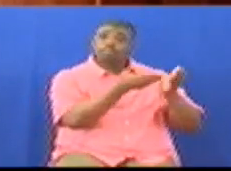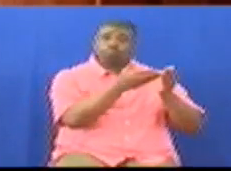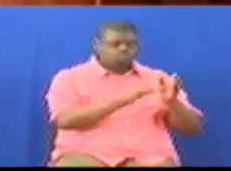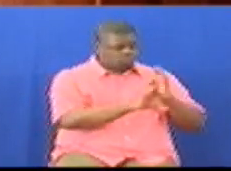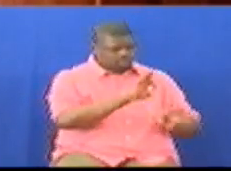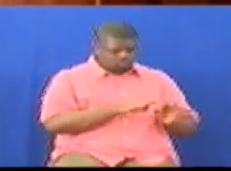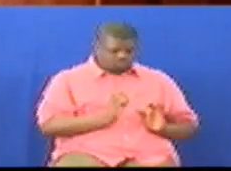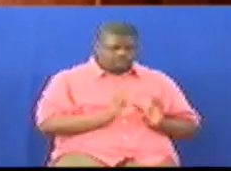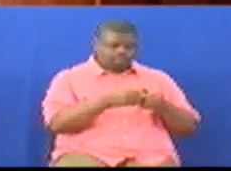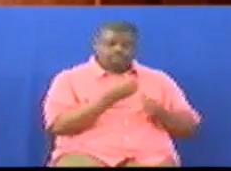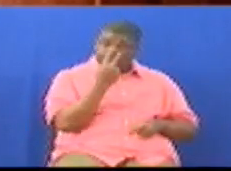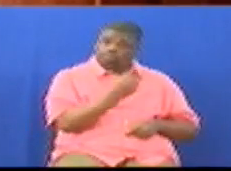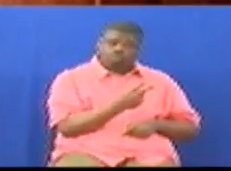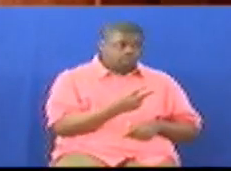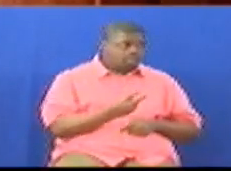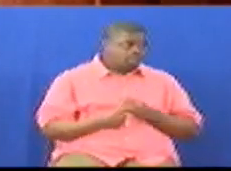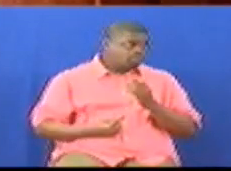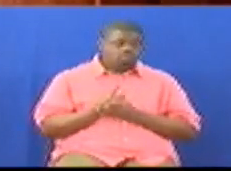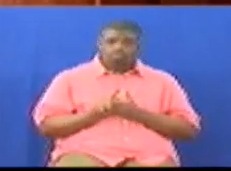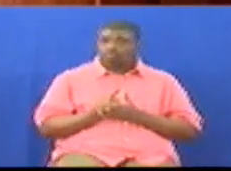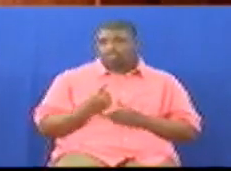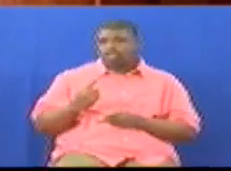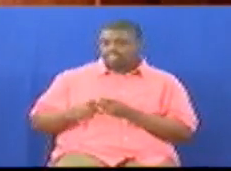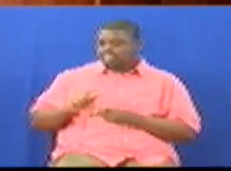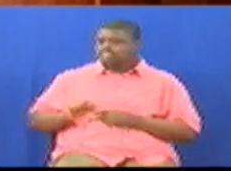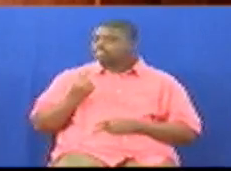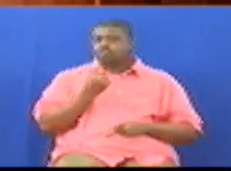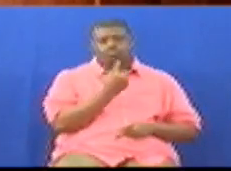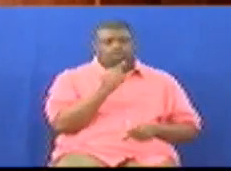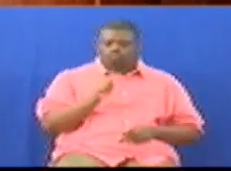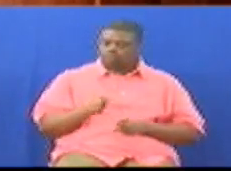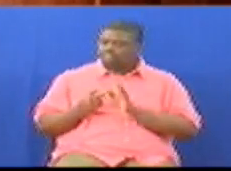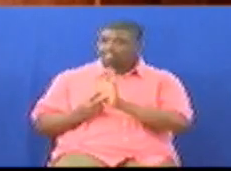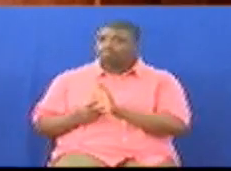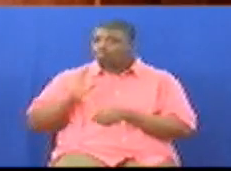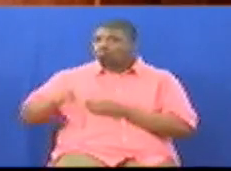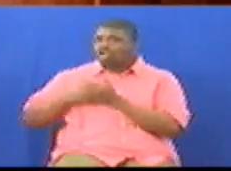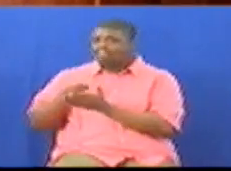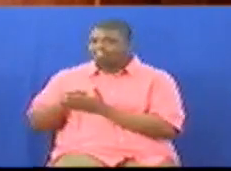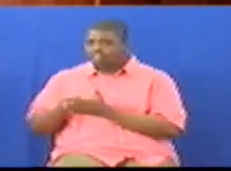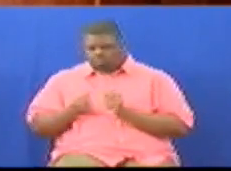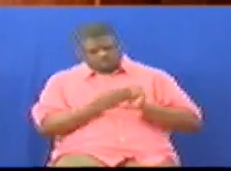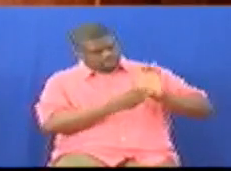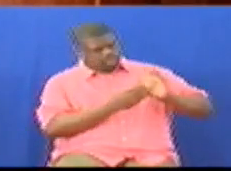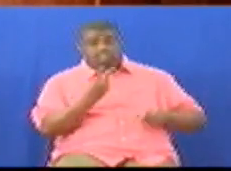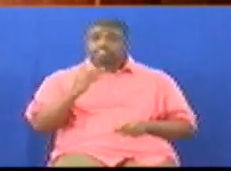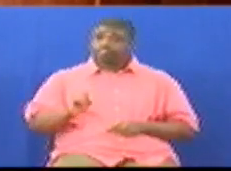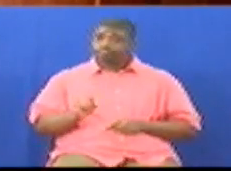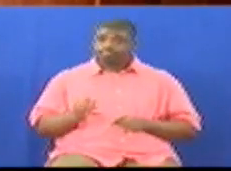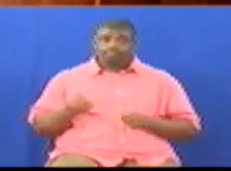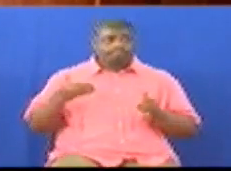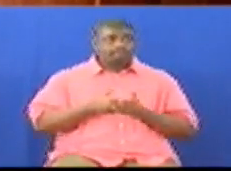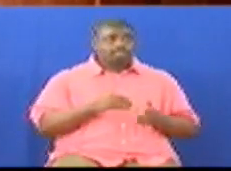ongezeko la 35.2% kutoka shilingi trilioni 1.7 katika mwaka wa fedha 2020 hadi shilingi